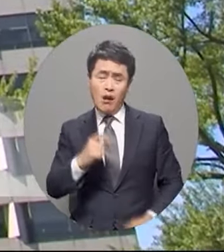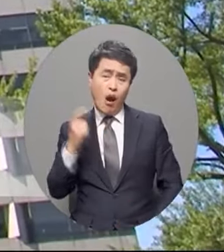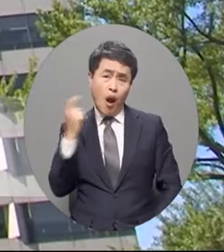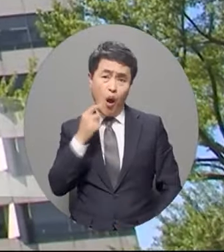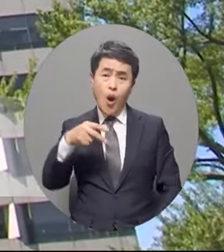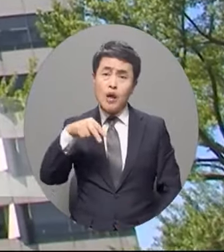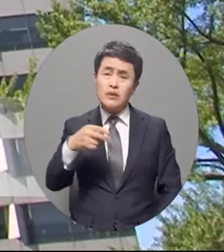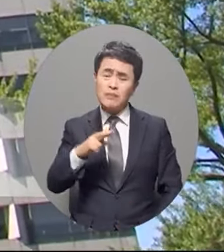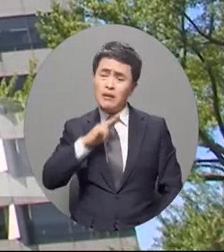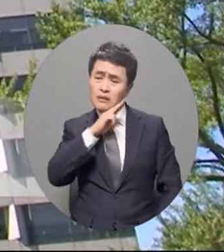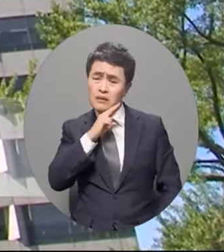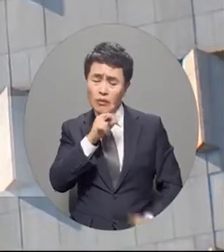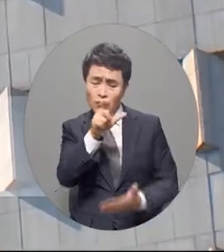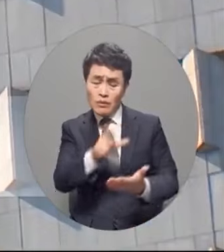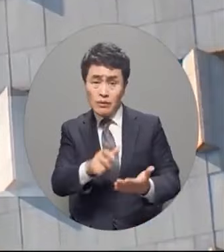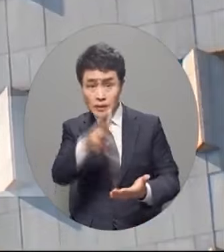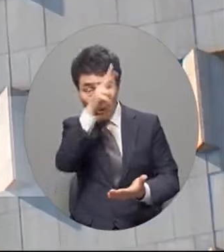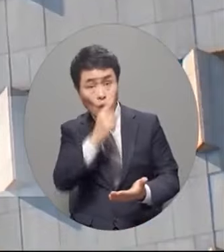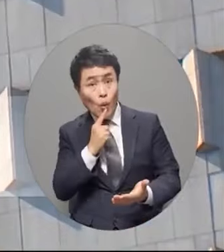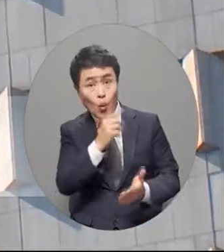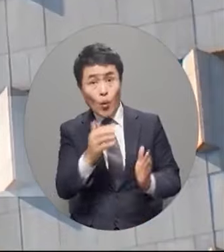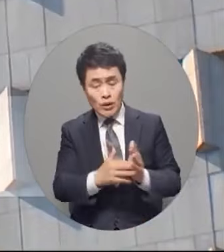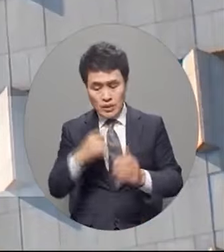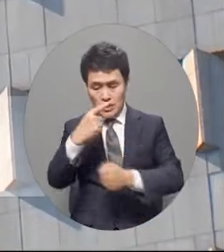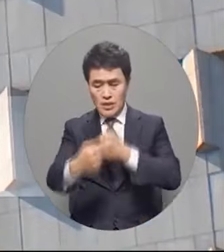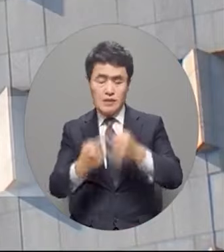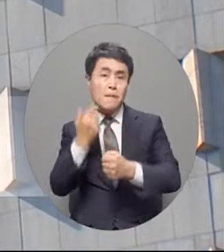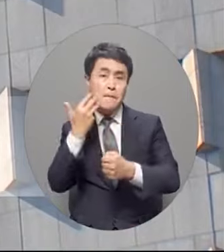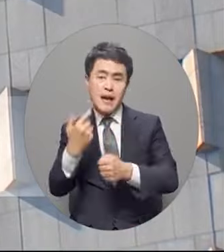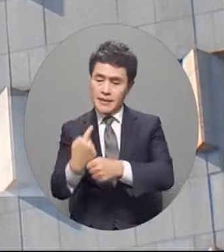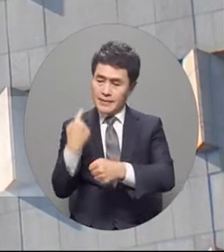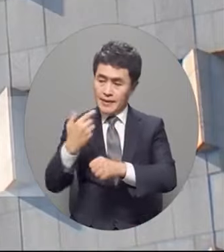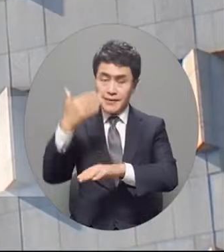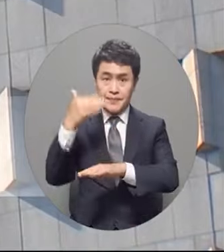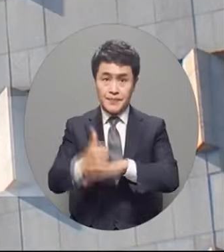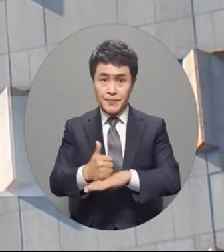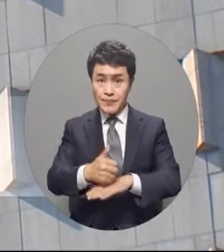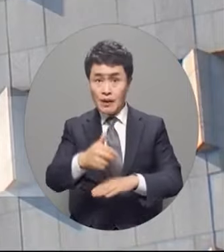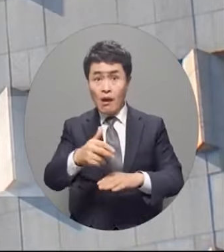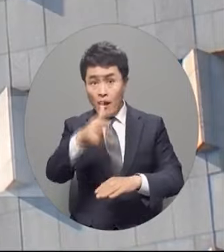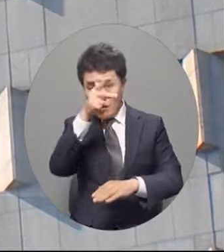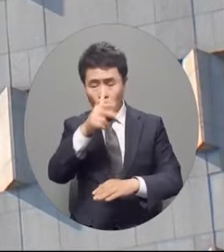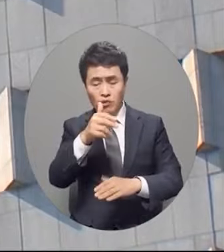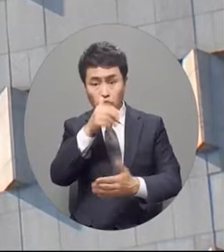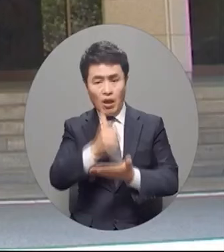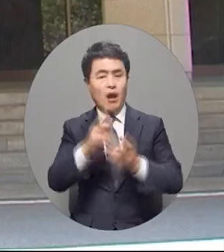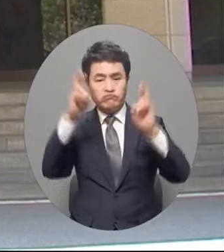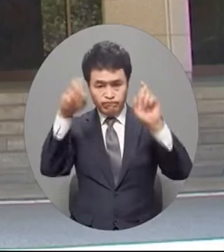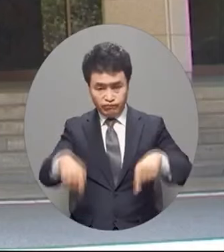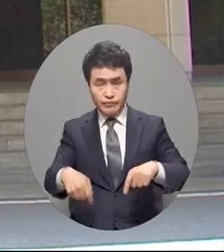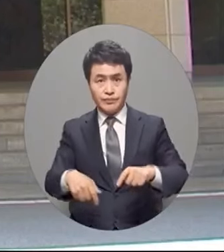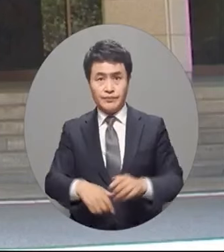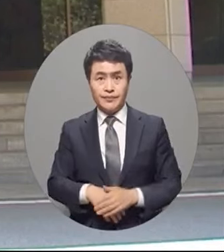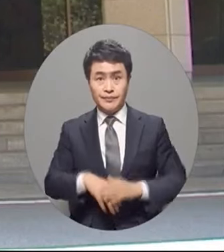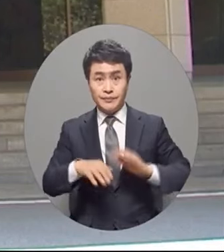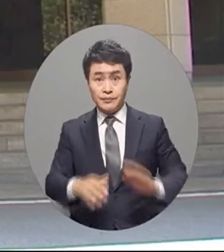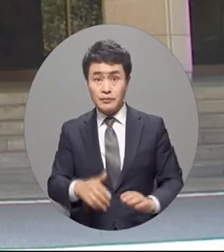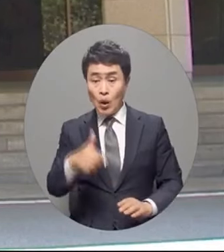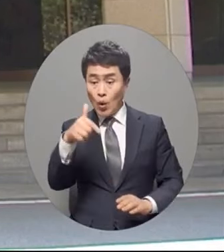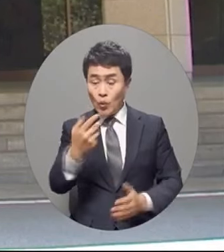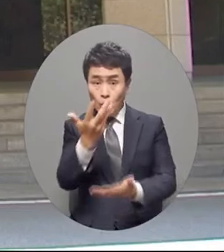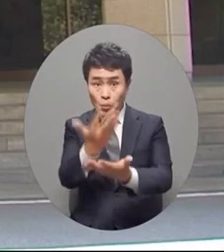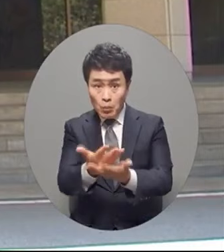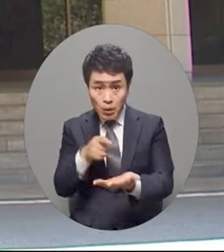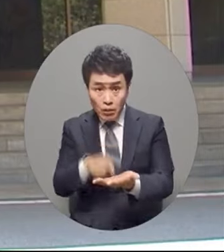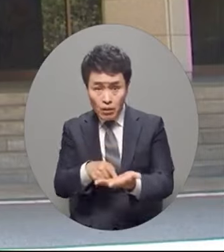의혹들을 모아 경찰에 고발했는데 1년 8개월이 지난 작년말 경찰은 모두 무혐 처분했습니다 논문이 실린